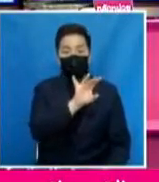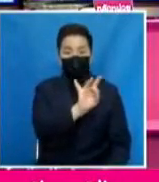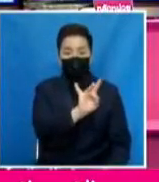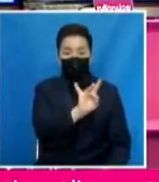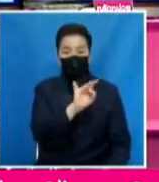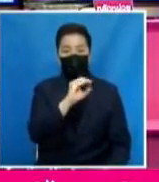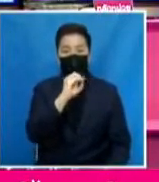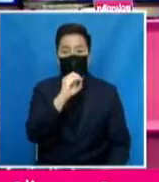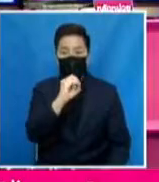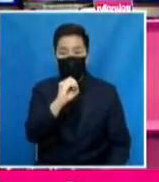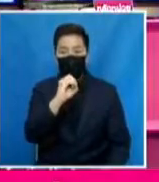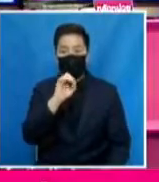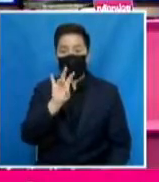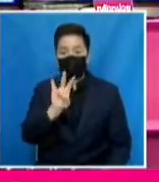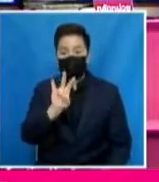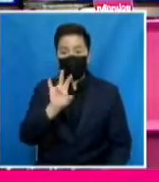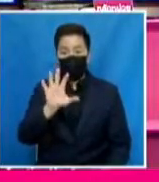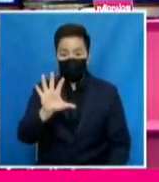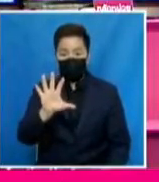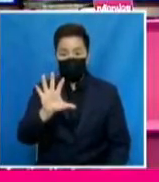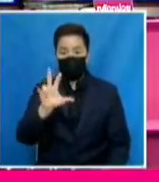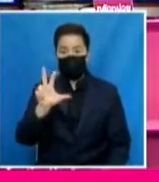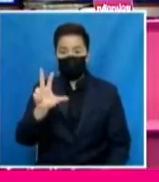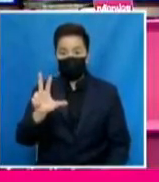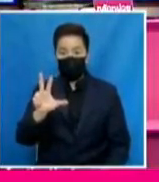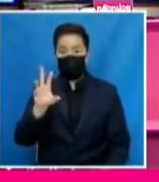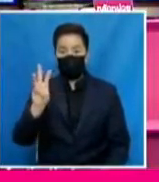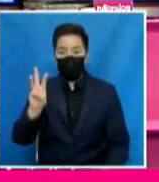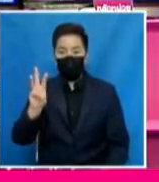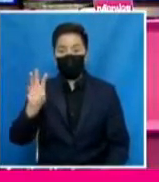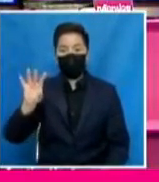7 5 3 6